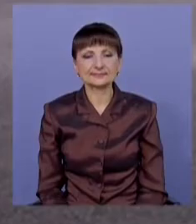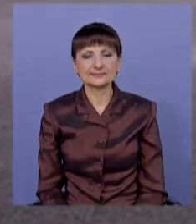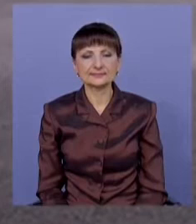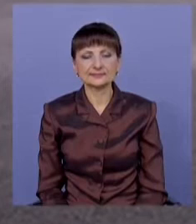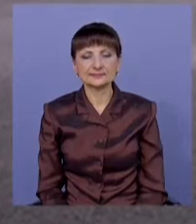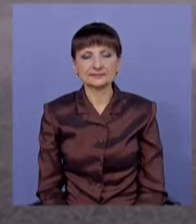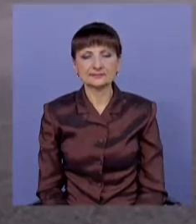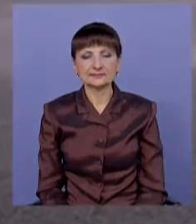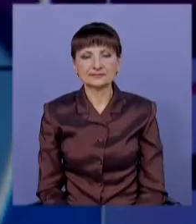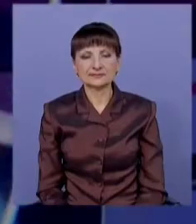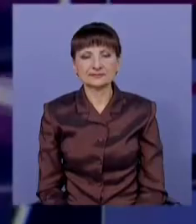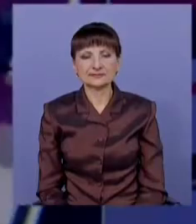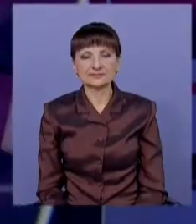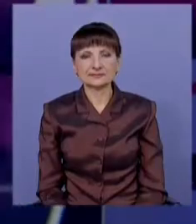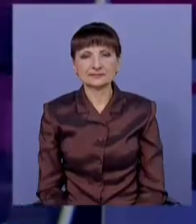Сандыбаев, телеканал «Алматы».